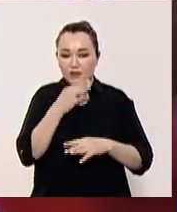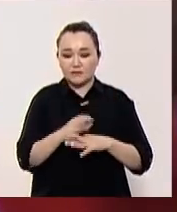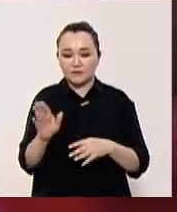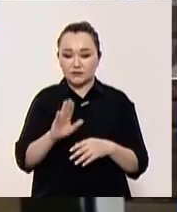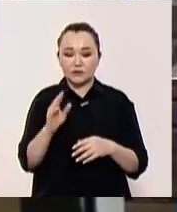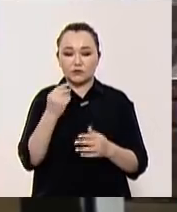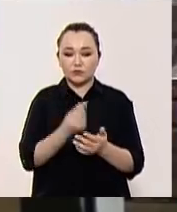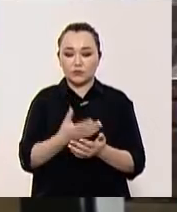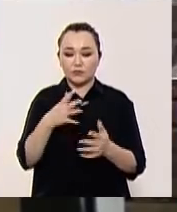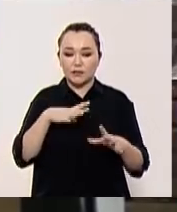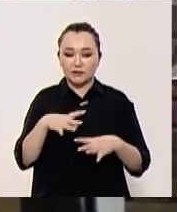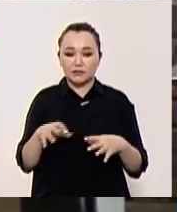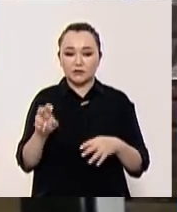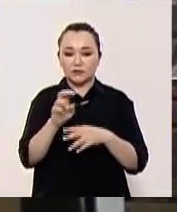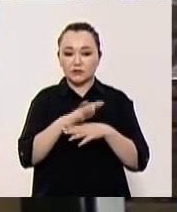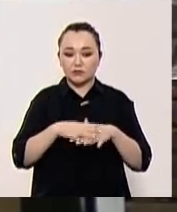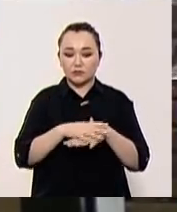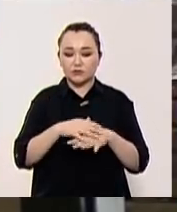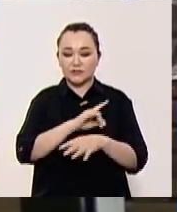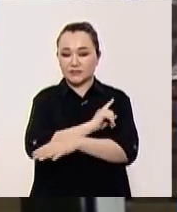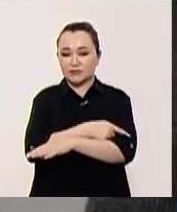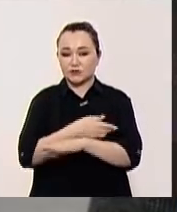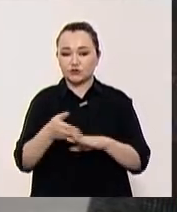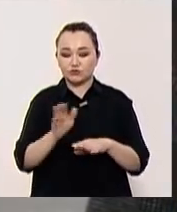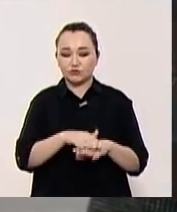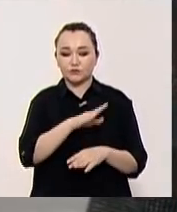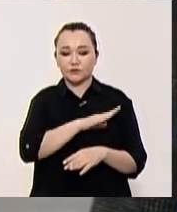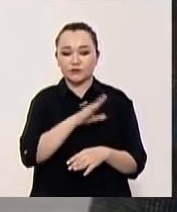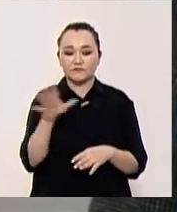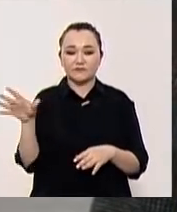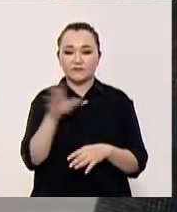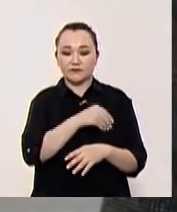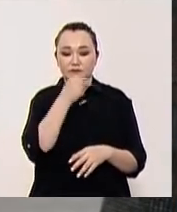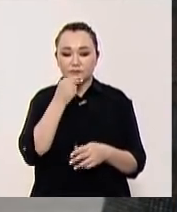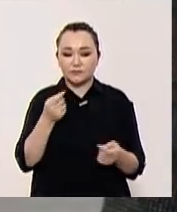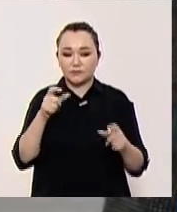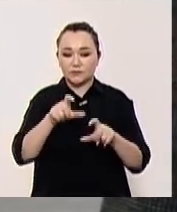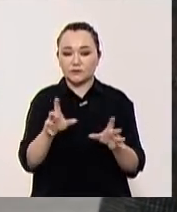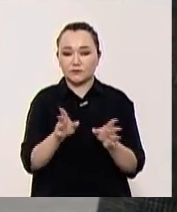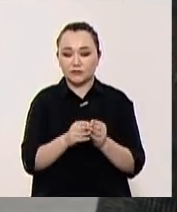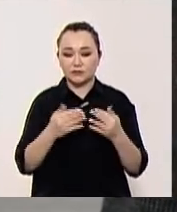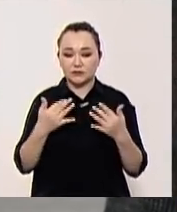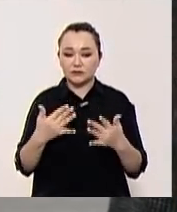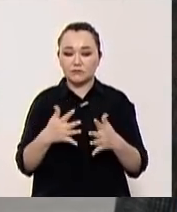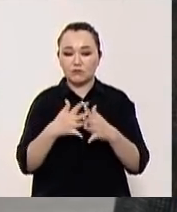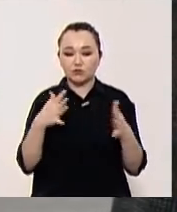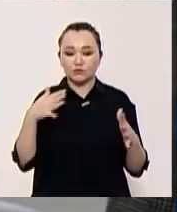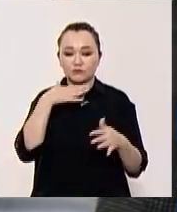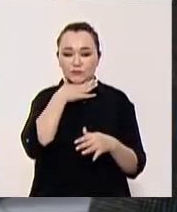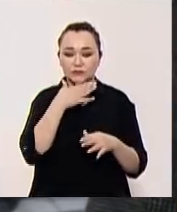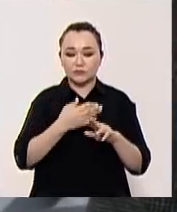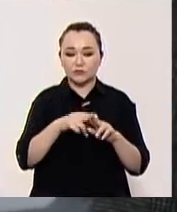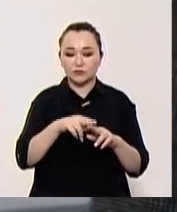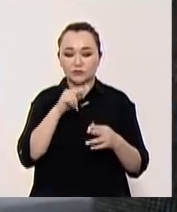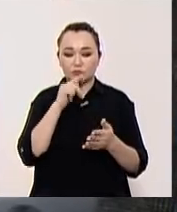Бірақ қымбатшылық базар жағалаған елдің қалтасына қатты соққы болған. Барлық тауар өнімдері қымбаттап жатыр, сонымен бірге сұраныс еттің бағасы қымбат болғаннан